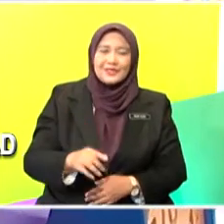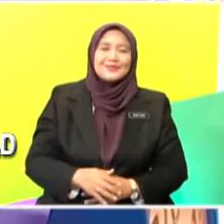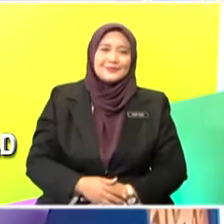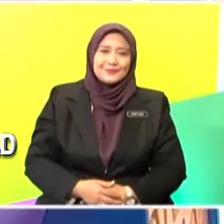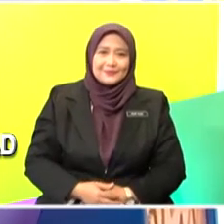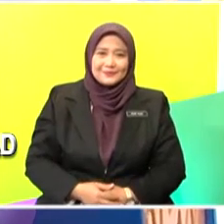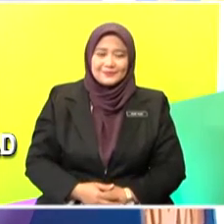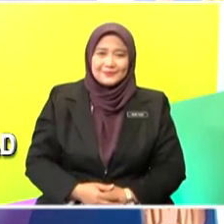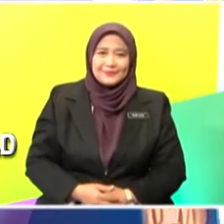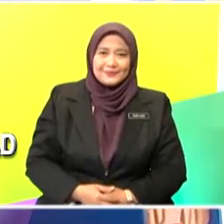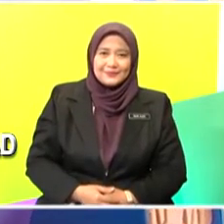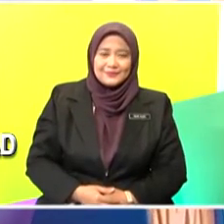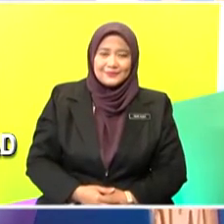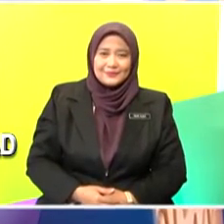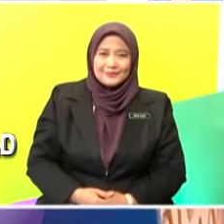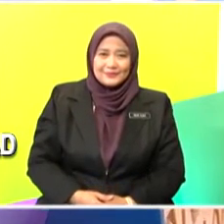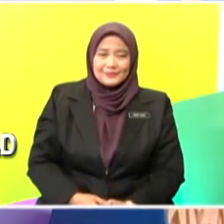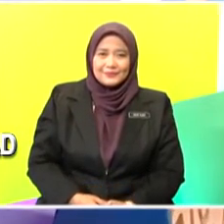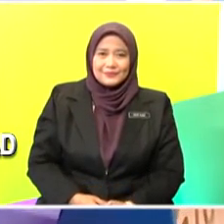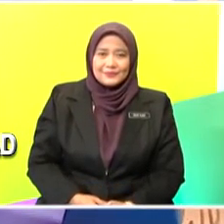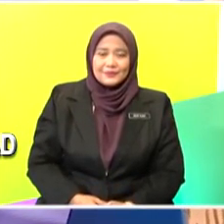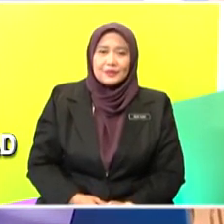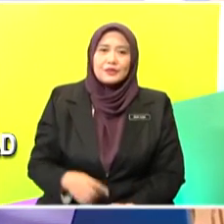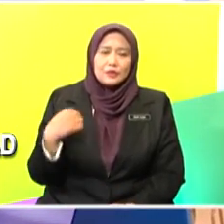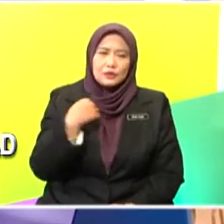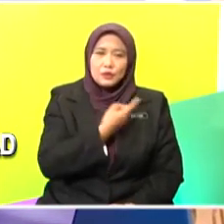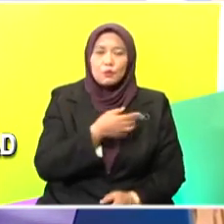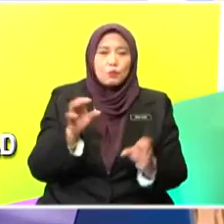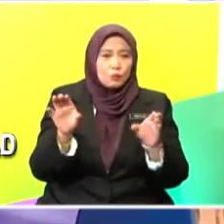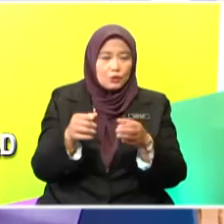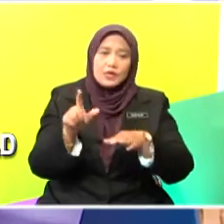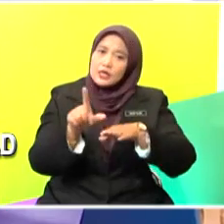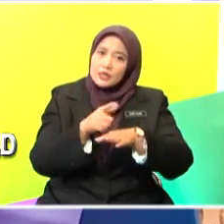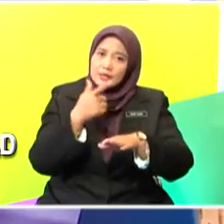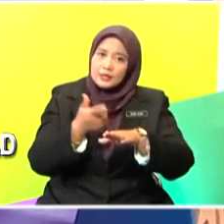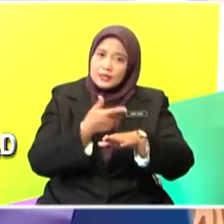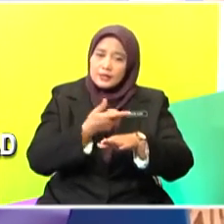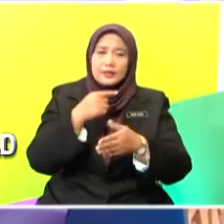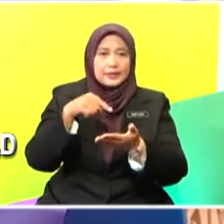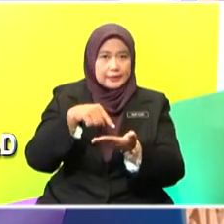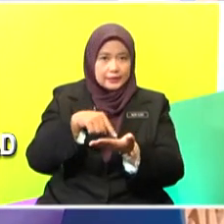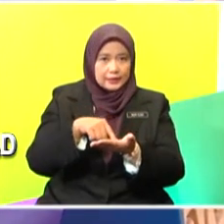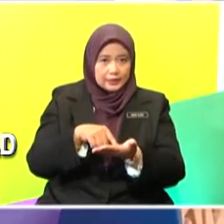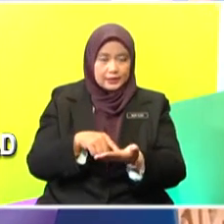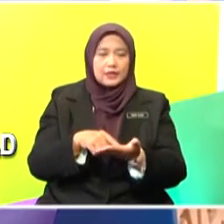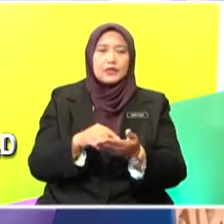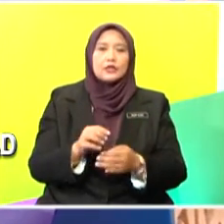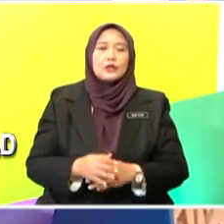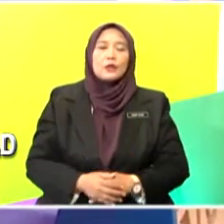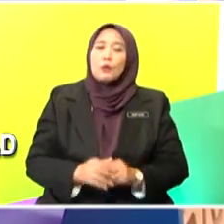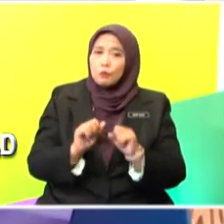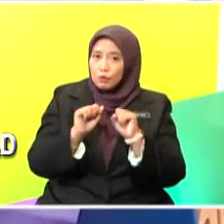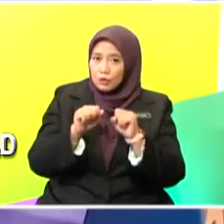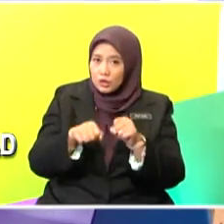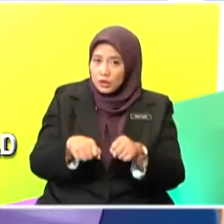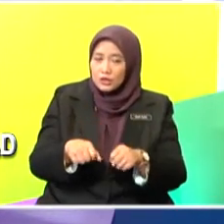lagi Hakim. Garis. Okey, kita boleh praktis. Best tak Hakim? Betul. Murid-murid di rumah mungkin boleh guna tepung kan cikgu?